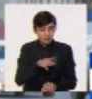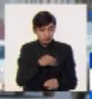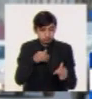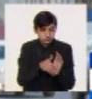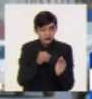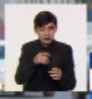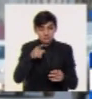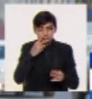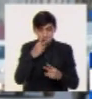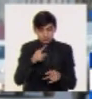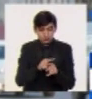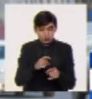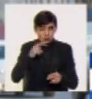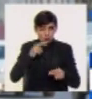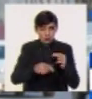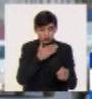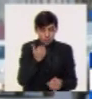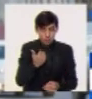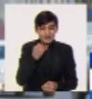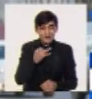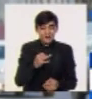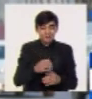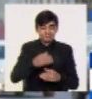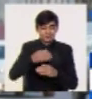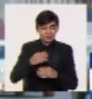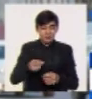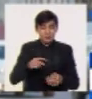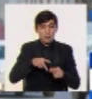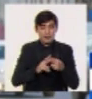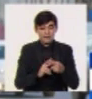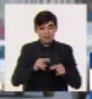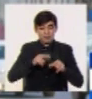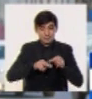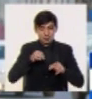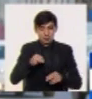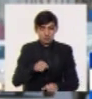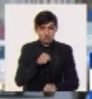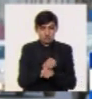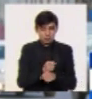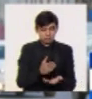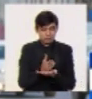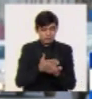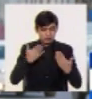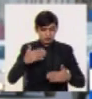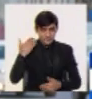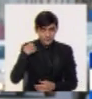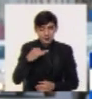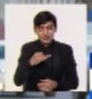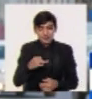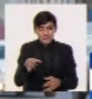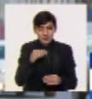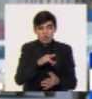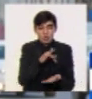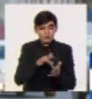мынадай: рельс тұрмақ бағандарының өзі жартылай салынып, сол қапы тоқтап тұр. Соған қарамастан